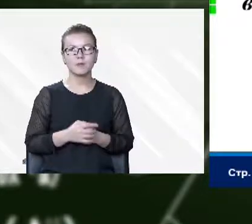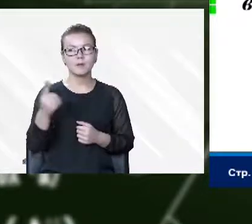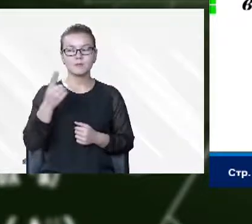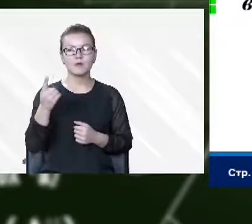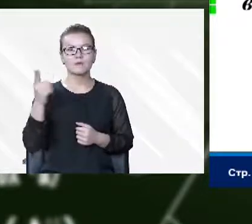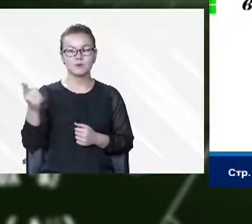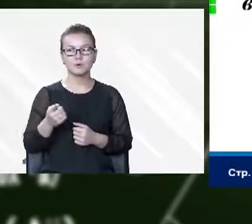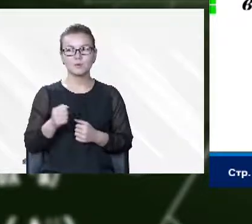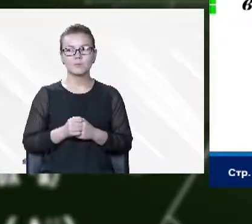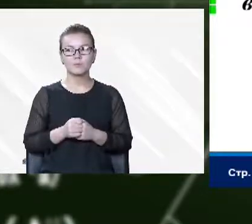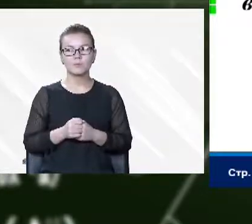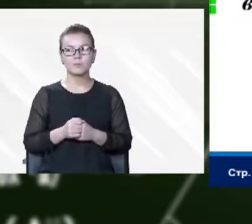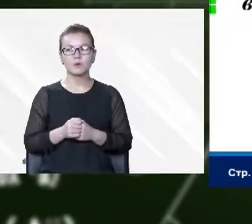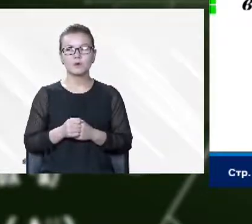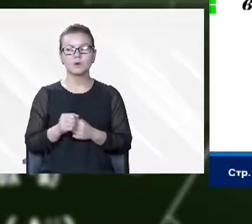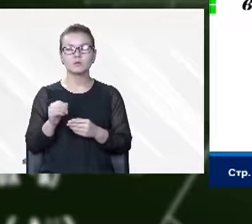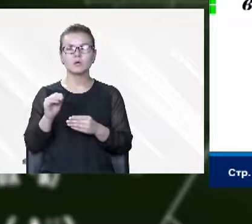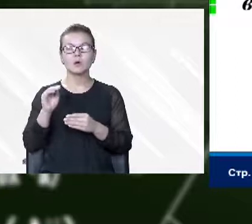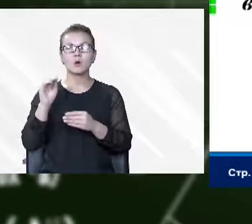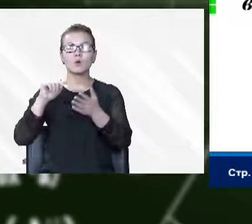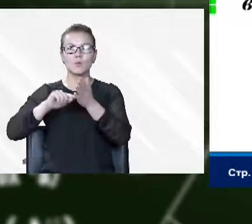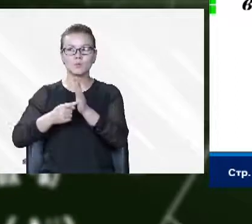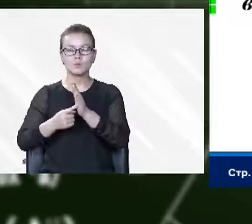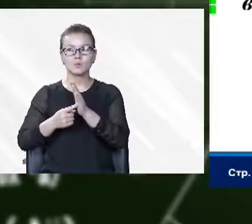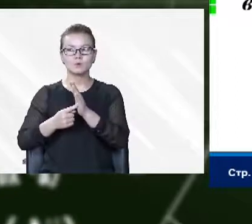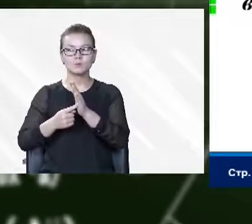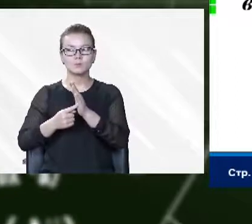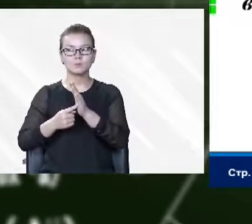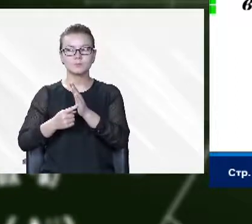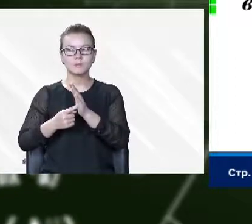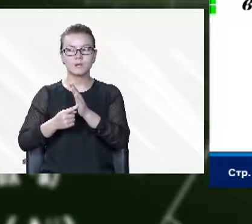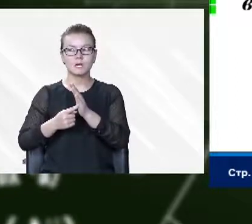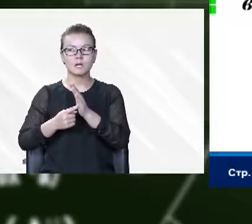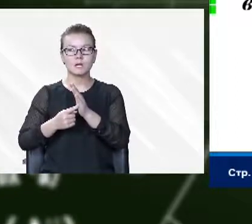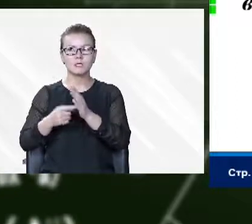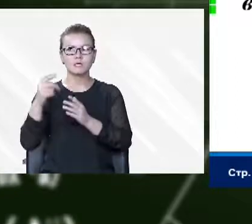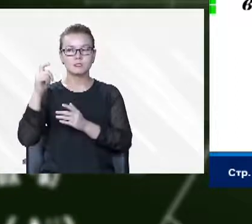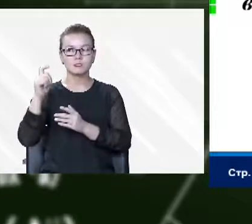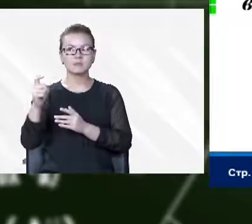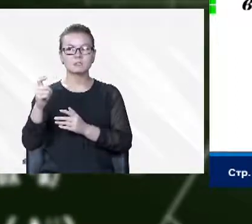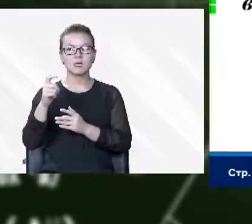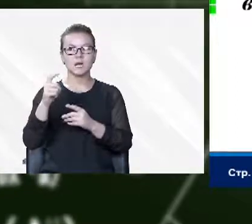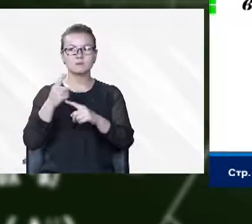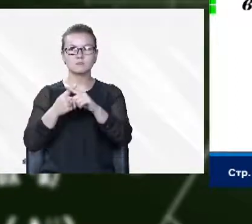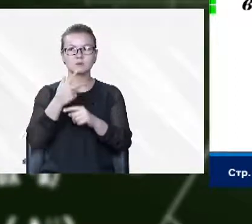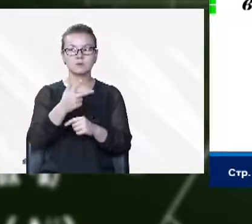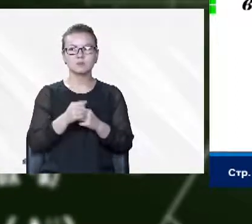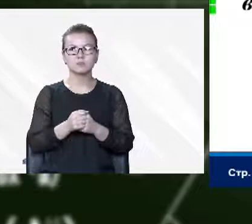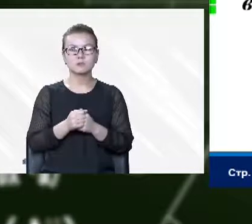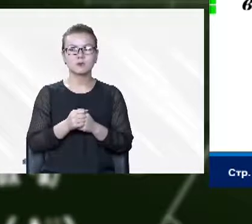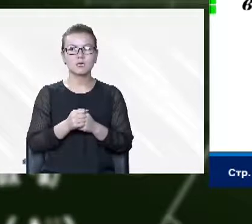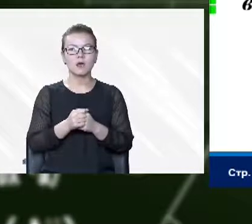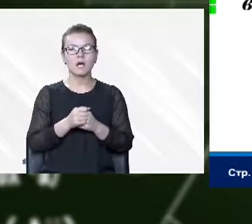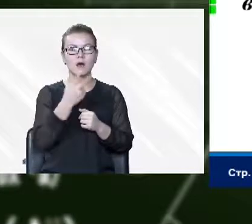Первую дробь домножим и числитель, и знаменатель ее на сумму x и 3. Вторую дробь и